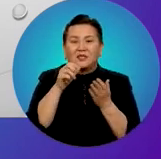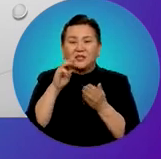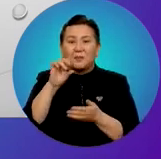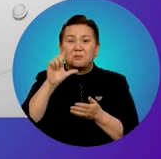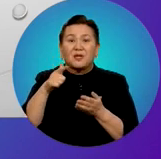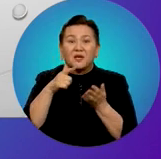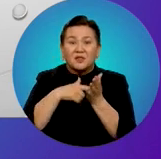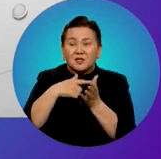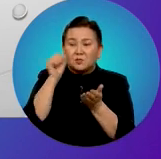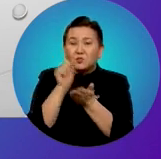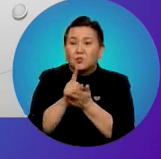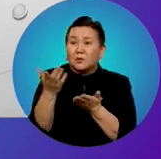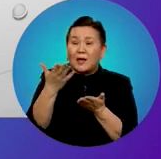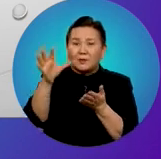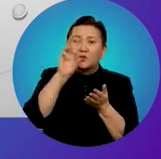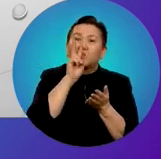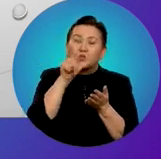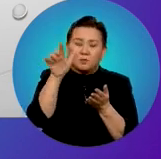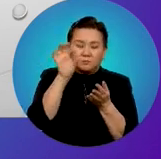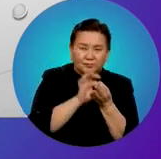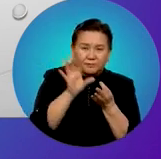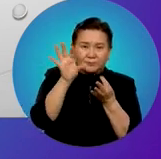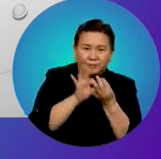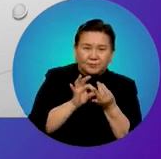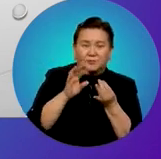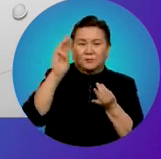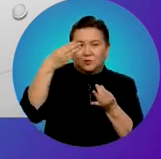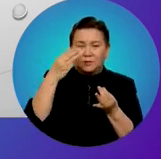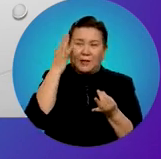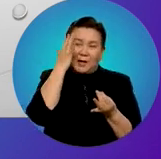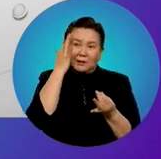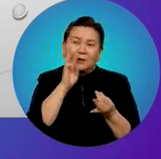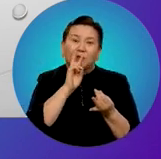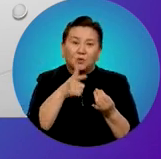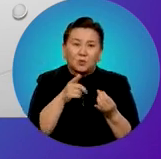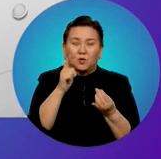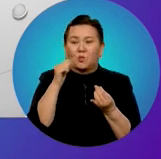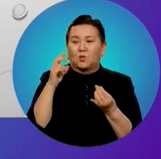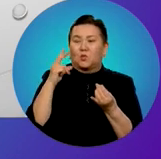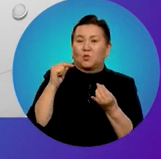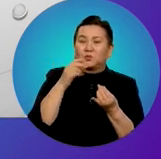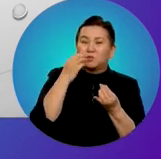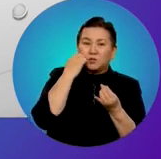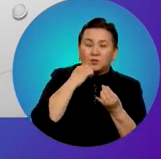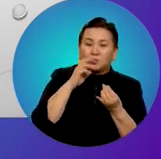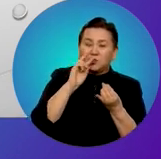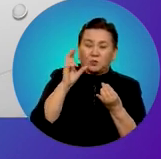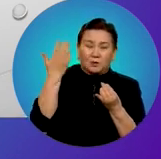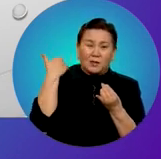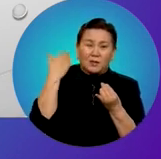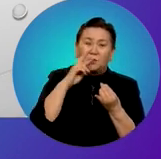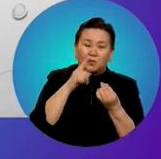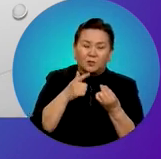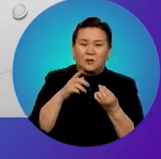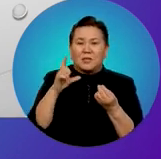тэмдэг нэрийн зэрэгээр юуг чухалчилж байна вэ гэдгийг бас нэлээд тодорхой харуулдаг. Гадаад үг, хуучин үг болон өксийн сангийн үг, давталт, эрүүлэл, эсрэг